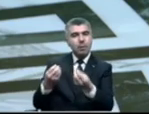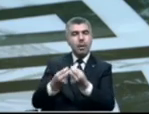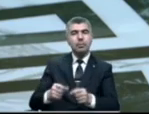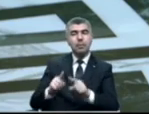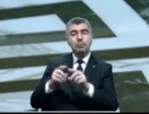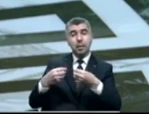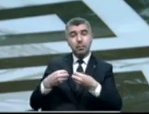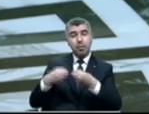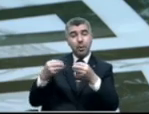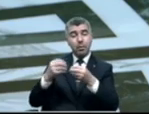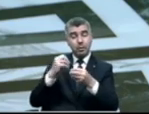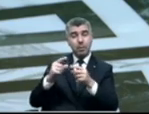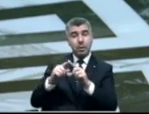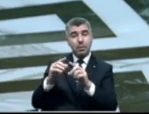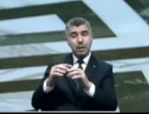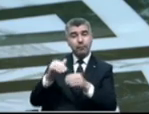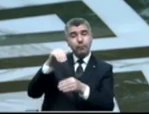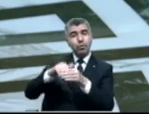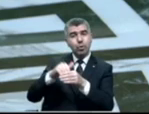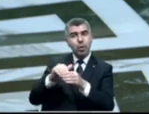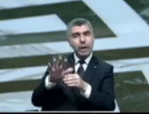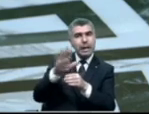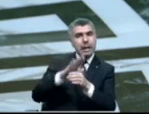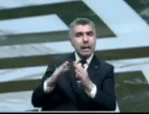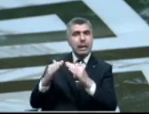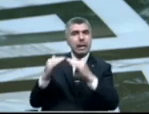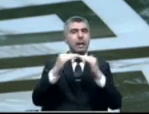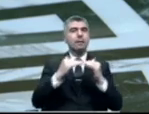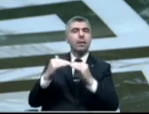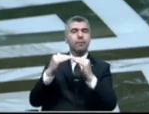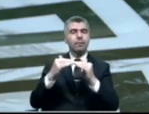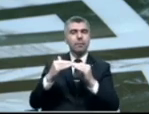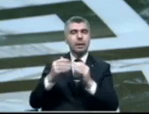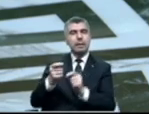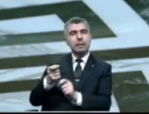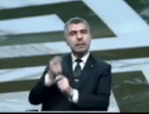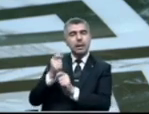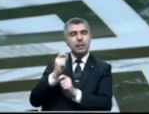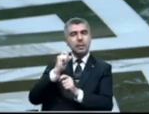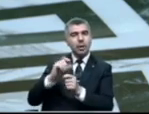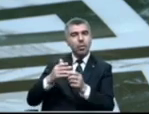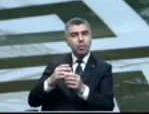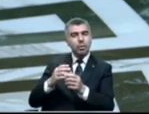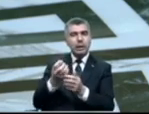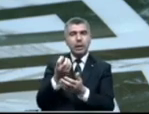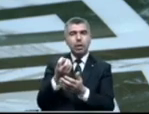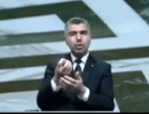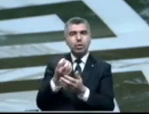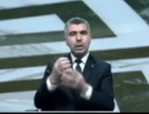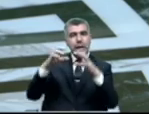استعمال الصناديق المعيارية الموحدة بجميع الموانئ الصيد، إنجاز العديد من وحدات الإنتاج ديال الثلج